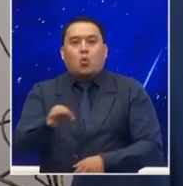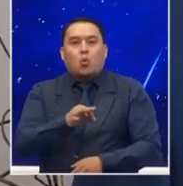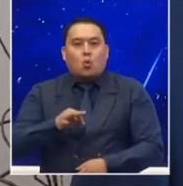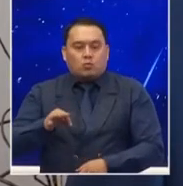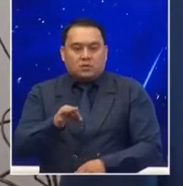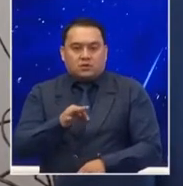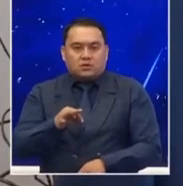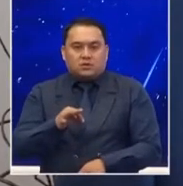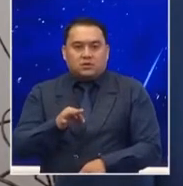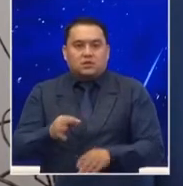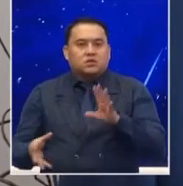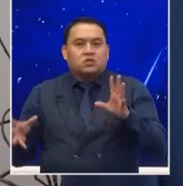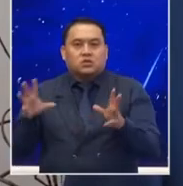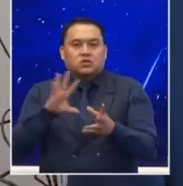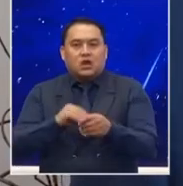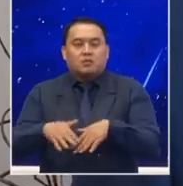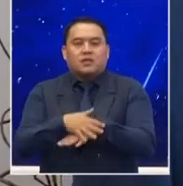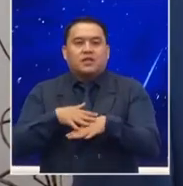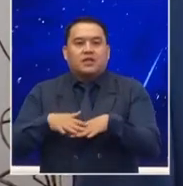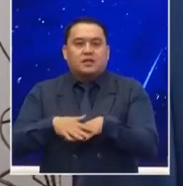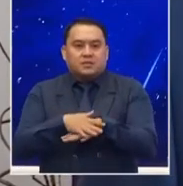тұрғындарын, жалпы